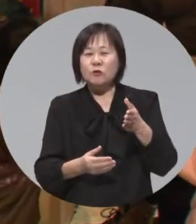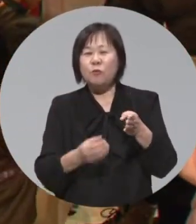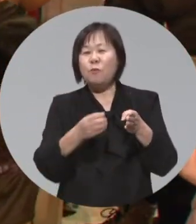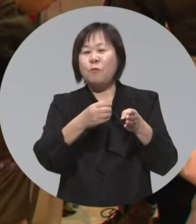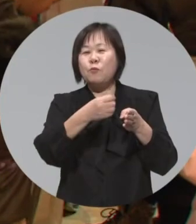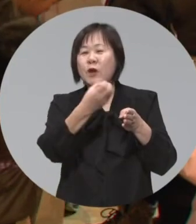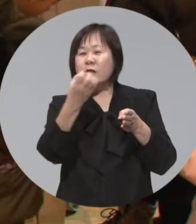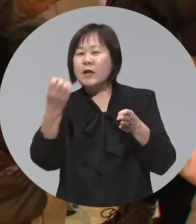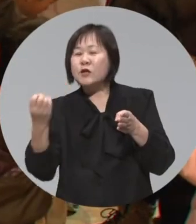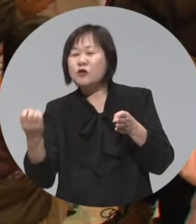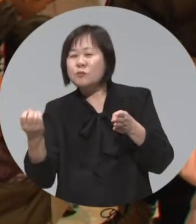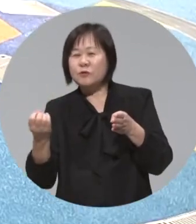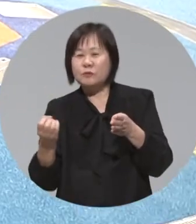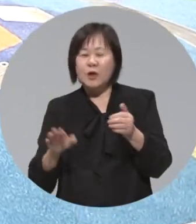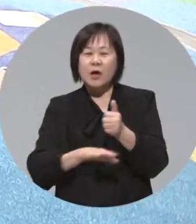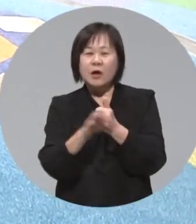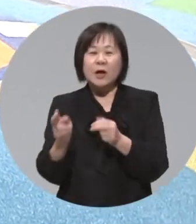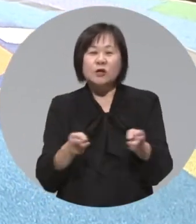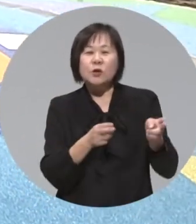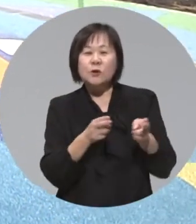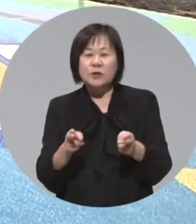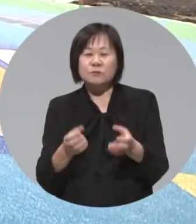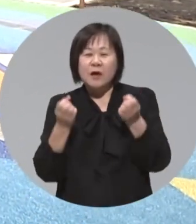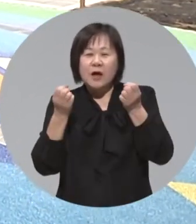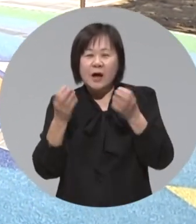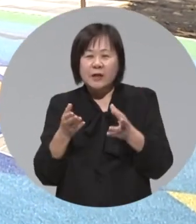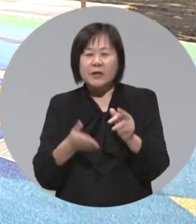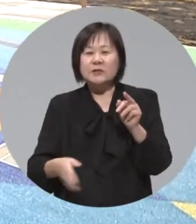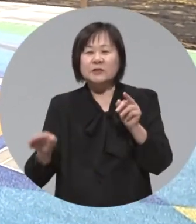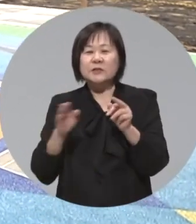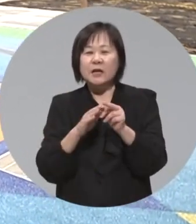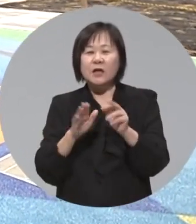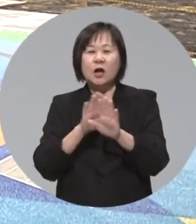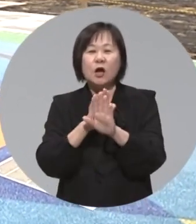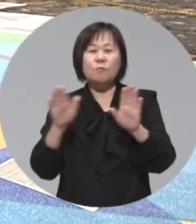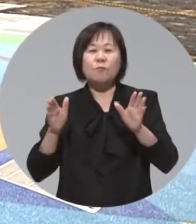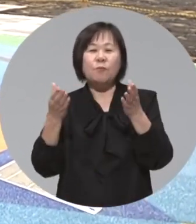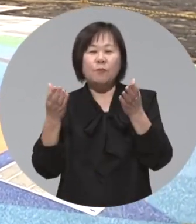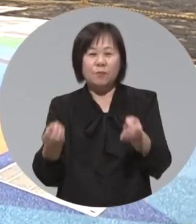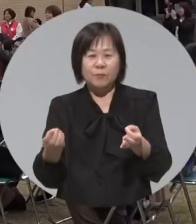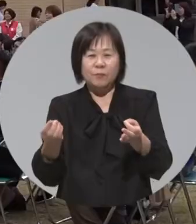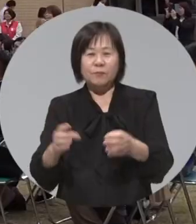備えた新児童文化センターがオープンしました。